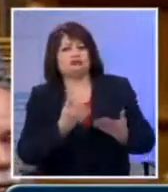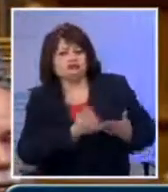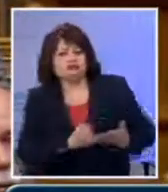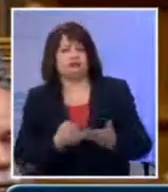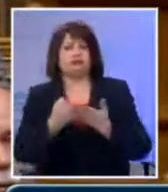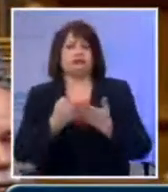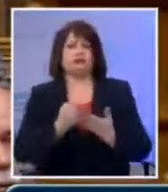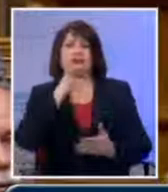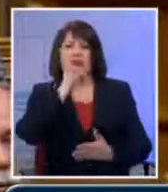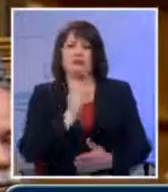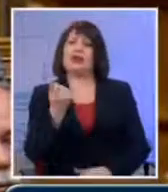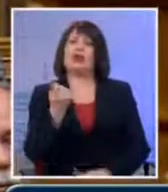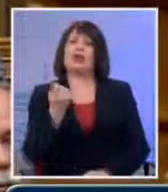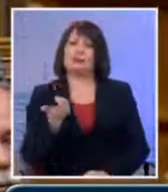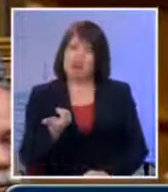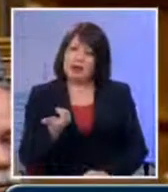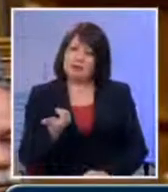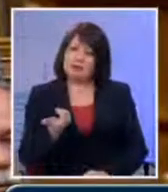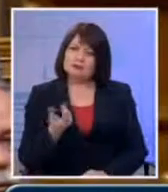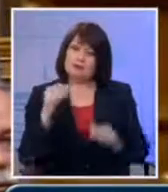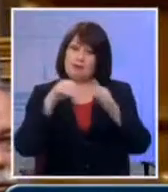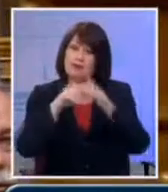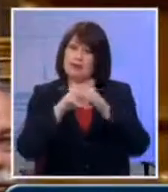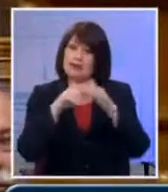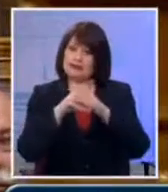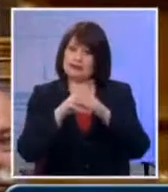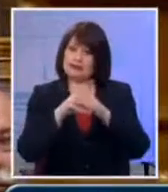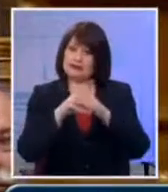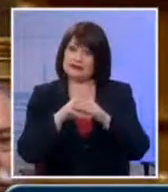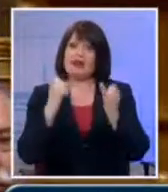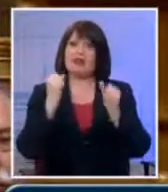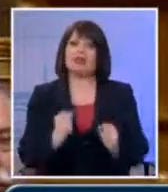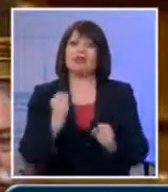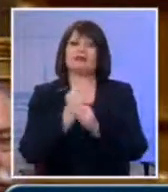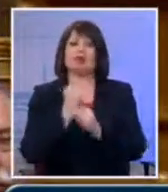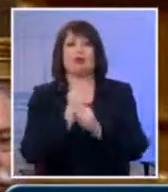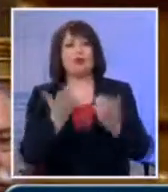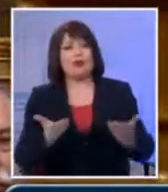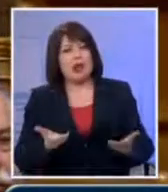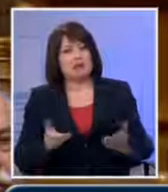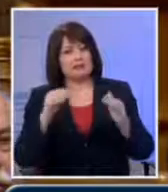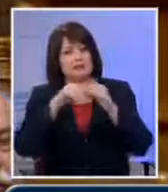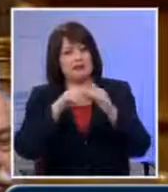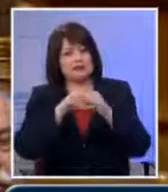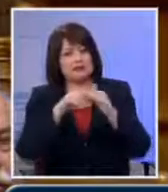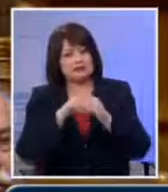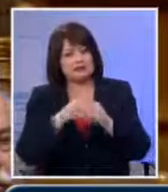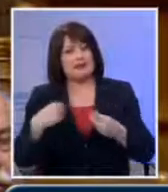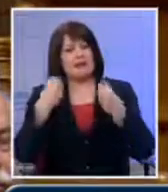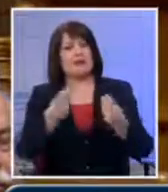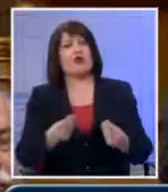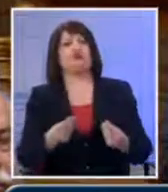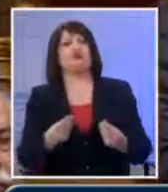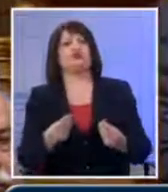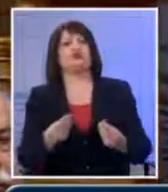ενίσχυση της πραγματικής οικονομίας, επενδύσεις που θα φέρουν θέσεις εργασίας, επενδύσεις που θα δώσουν τόνωση